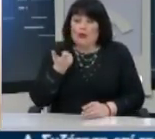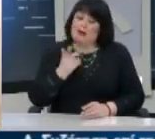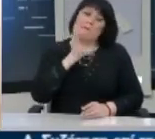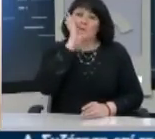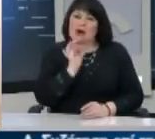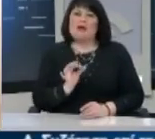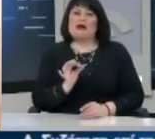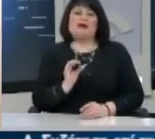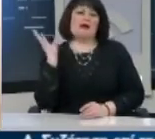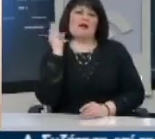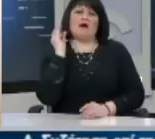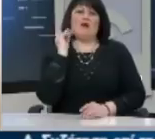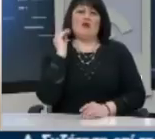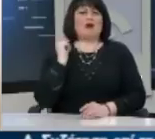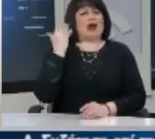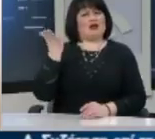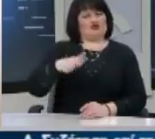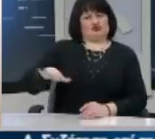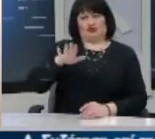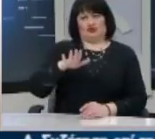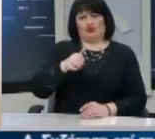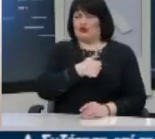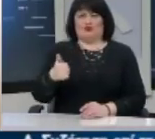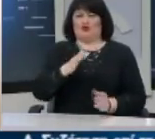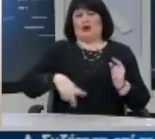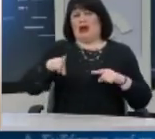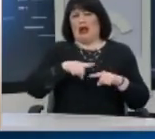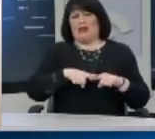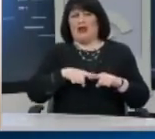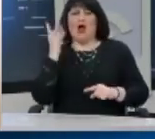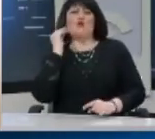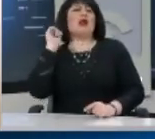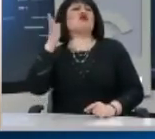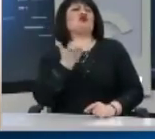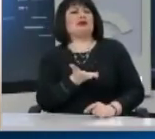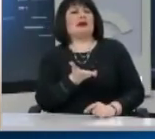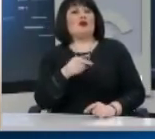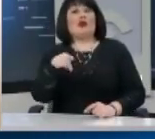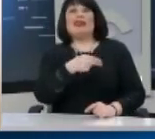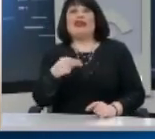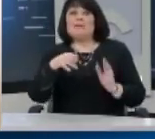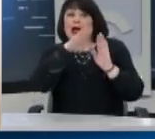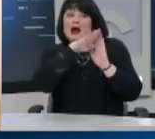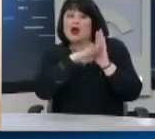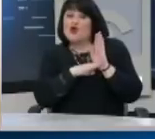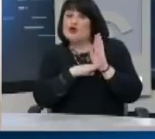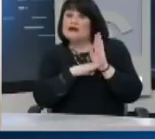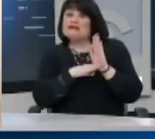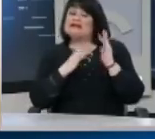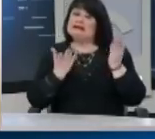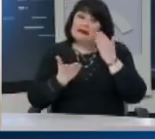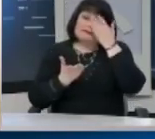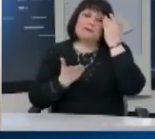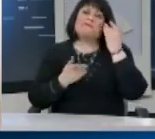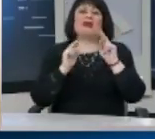πράγματι μας ακούνε και έξω από δω και καλά κάνουν ότι υπάρχει και εδώ ένα θέμα κανόνων και είναι οι κανόνες